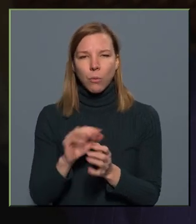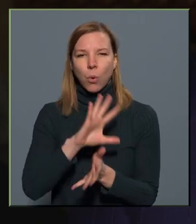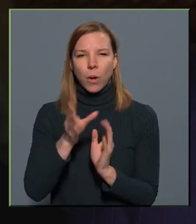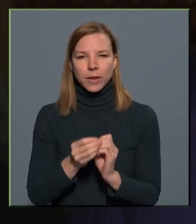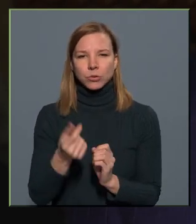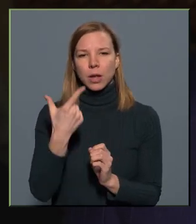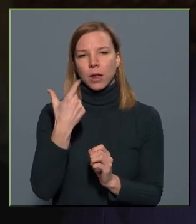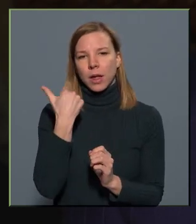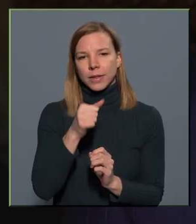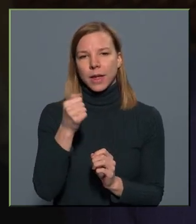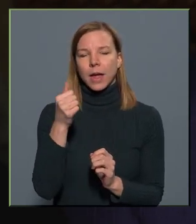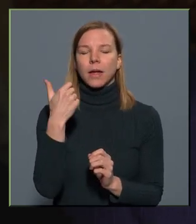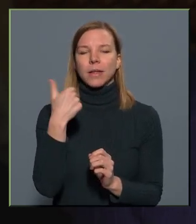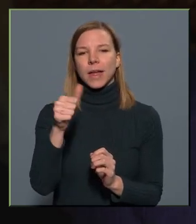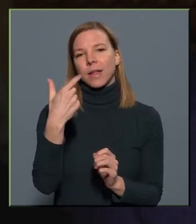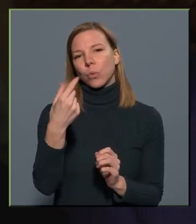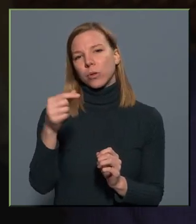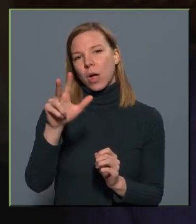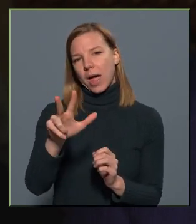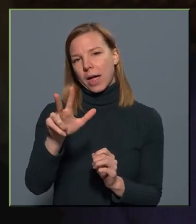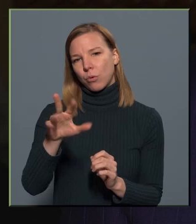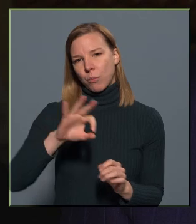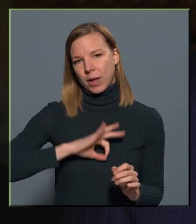123 érmet szereztünk, 40